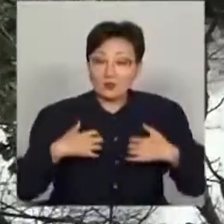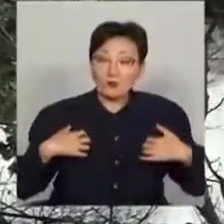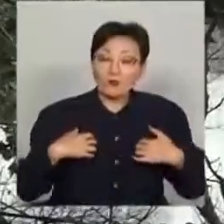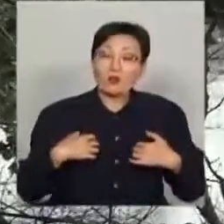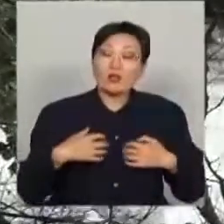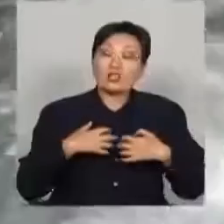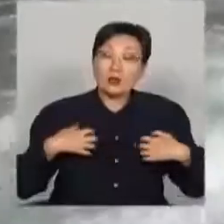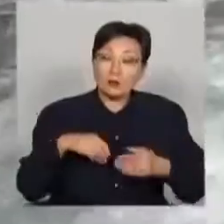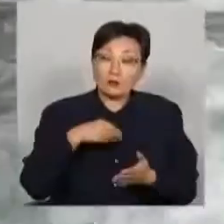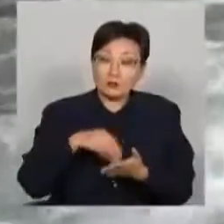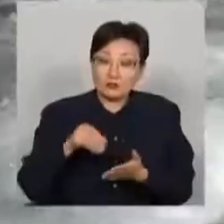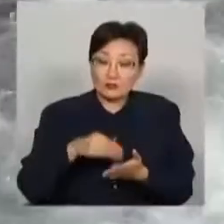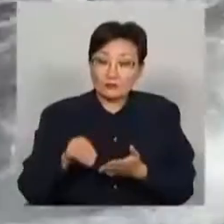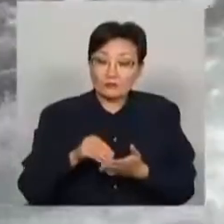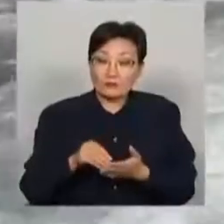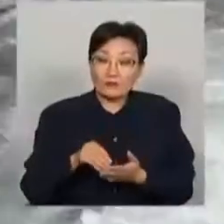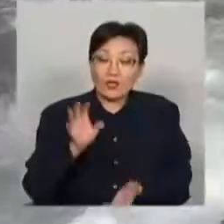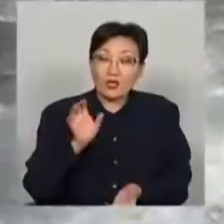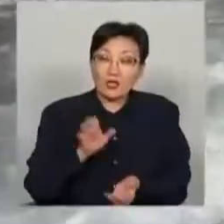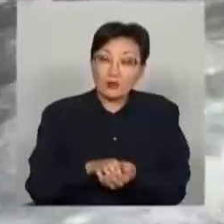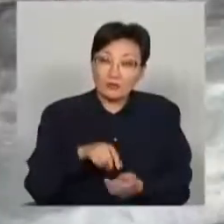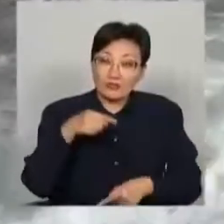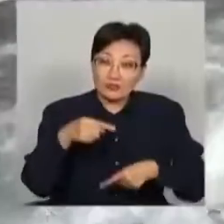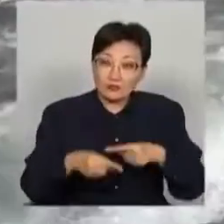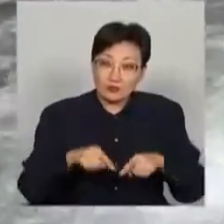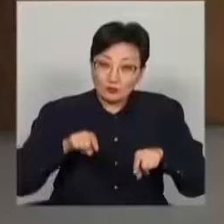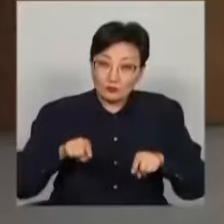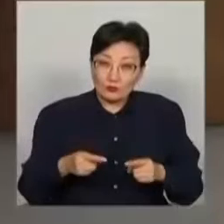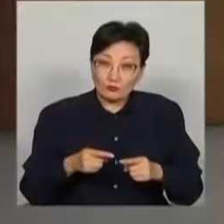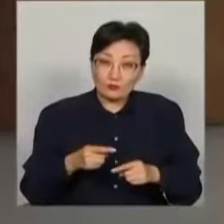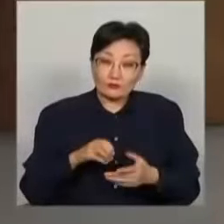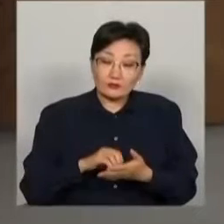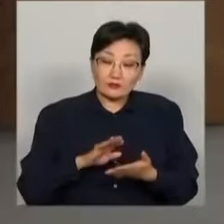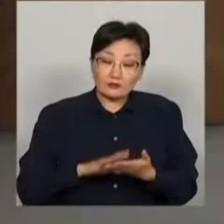жабайы шошқаны тұзақ арқылы ұстау болып тіркелді.